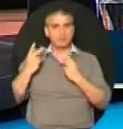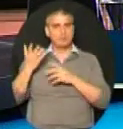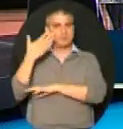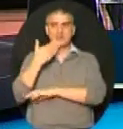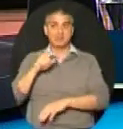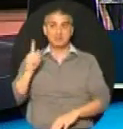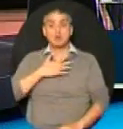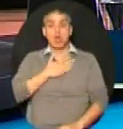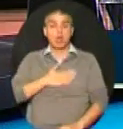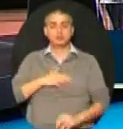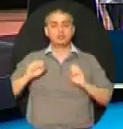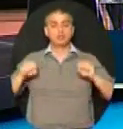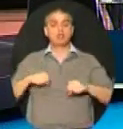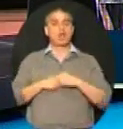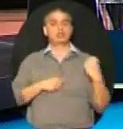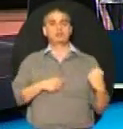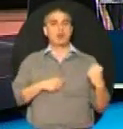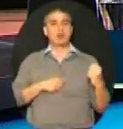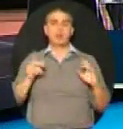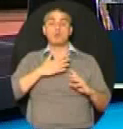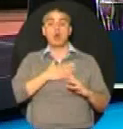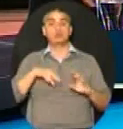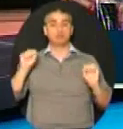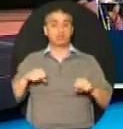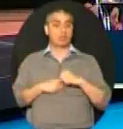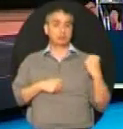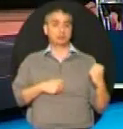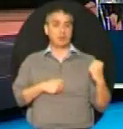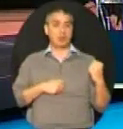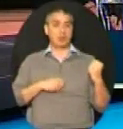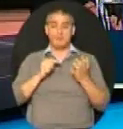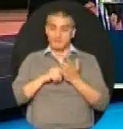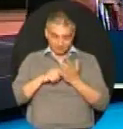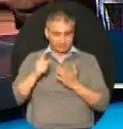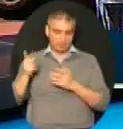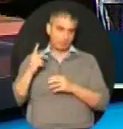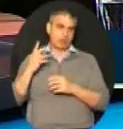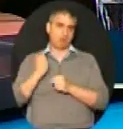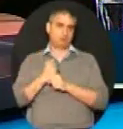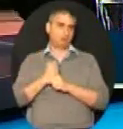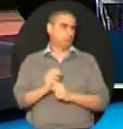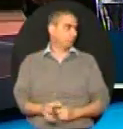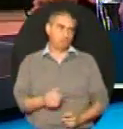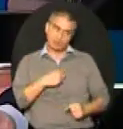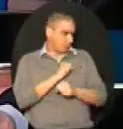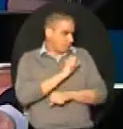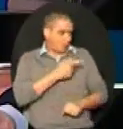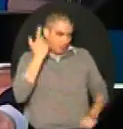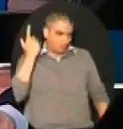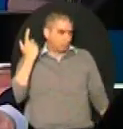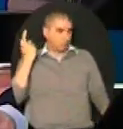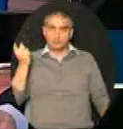מדינת ישראל, הן חפיצות בשלטון שמאל. הן חפצות בשלטון שמאל, ולכן הן מוכנות לממן. אני מוכה בטוב. הן מוכנות